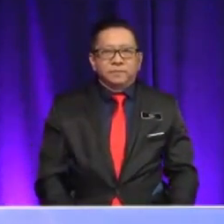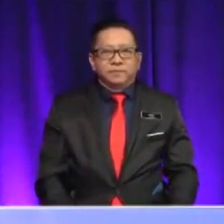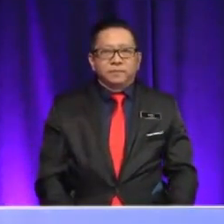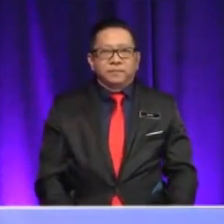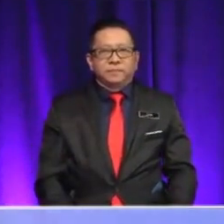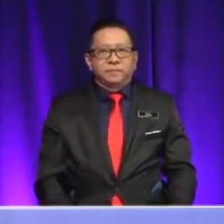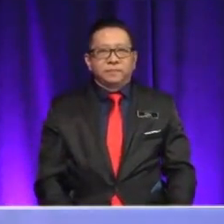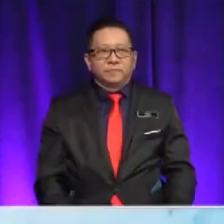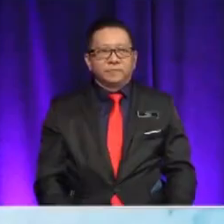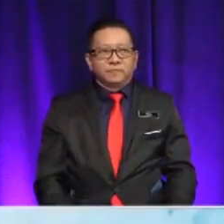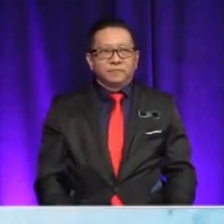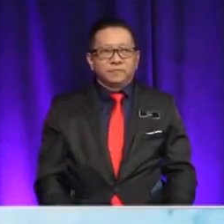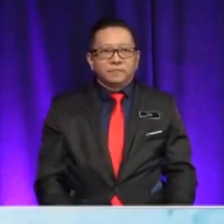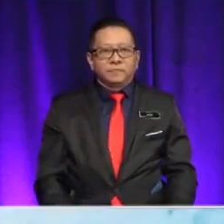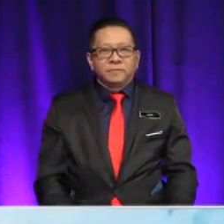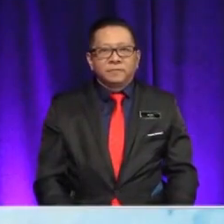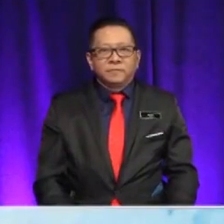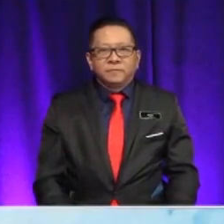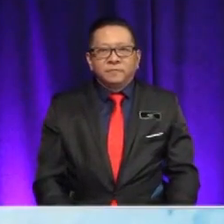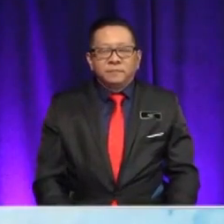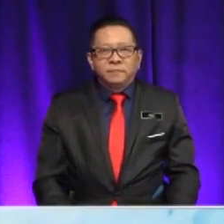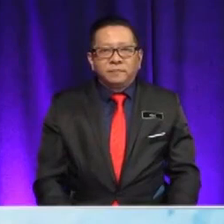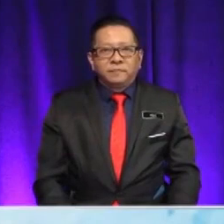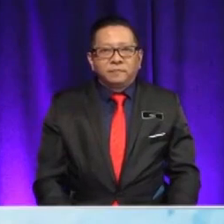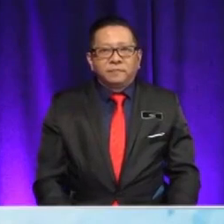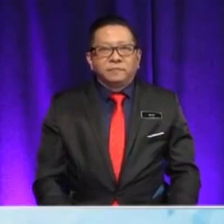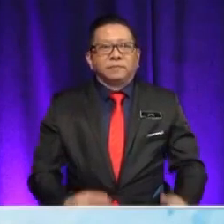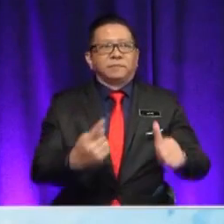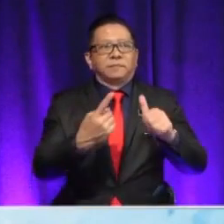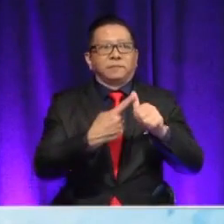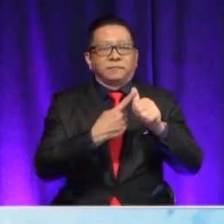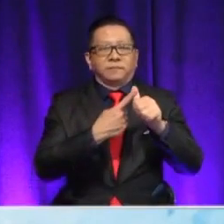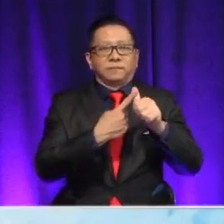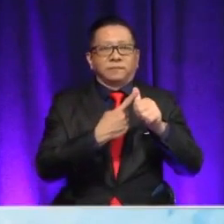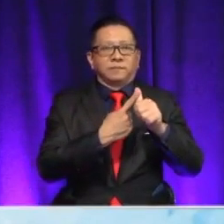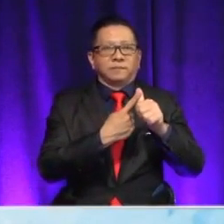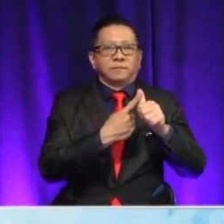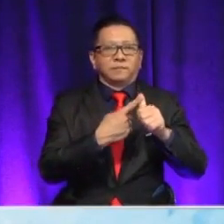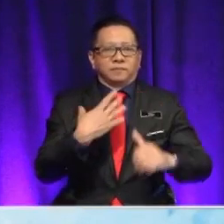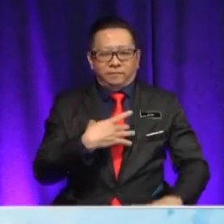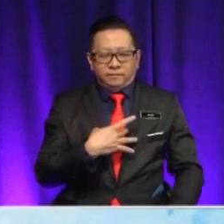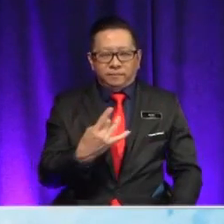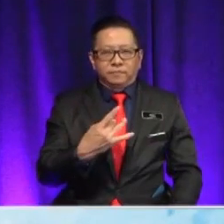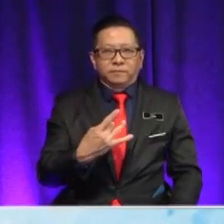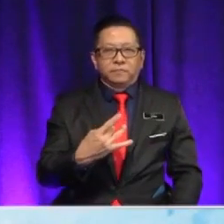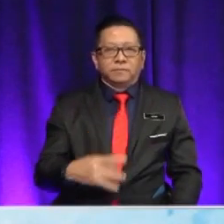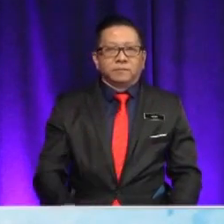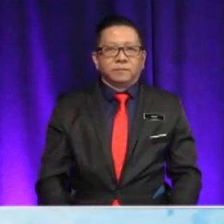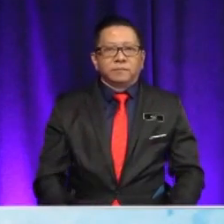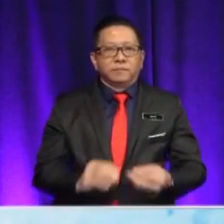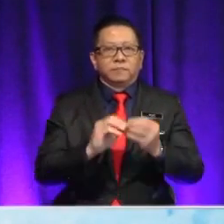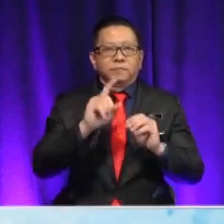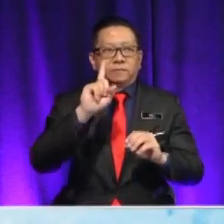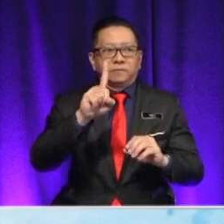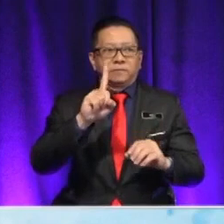pun ada menghasilkan bunga raya, cikgu. Okey, ini yang pertama. Okey, yang putih tu gambar yang pertama iaitu